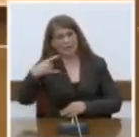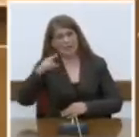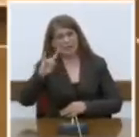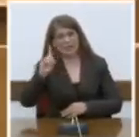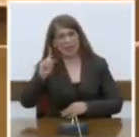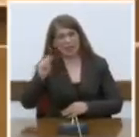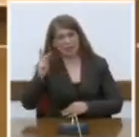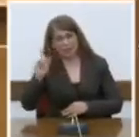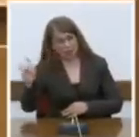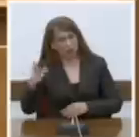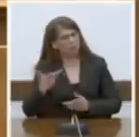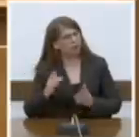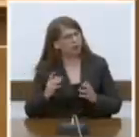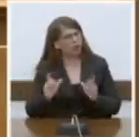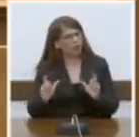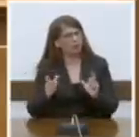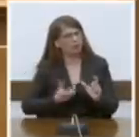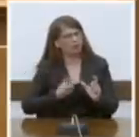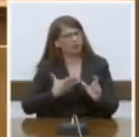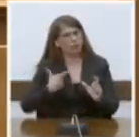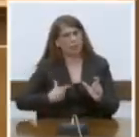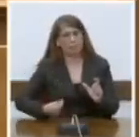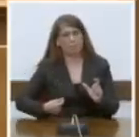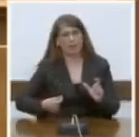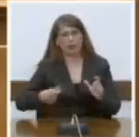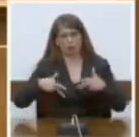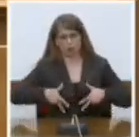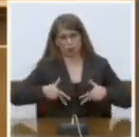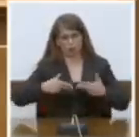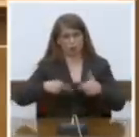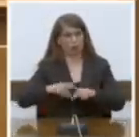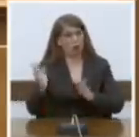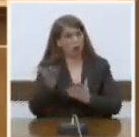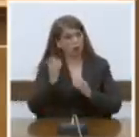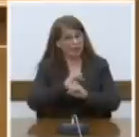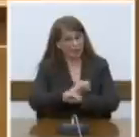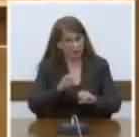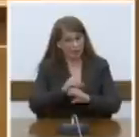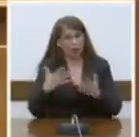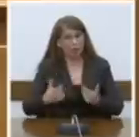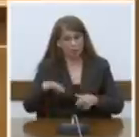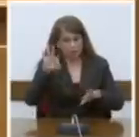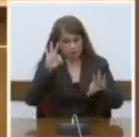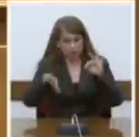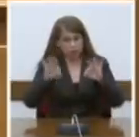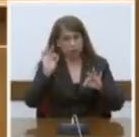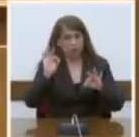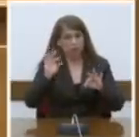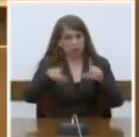ασφαλή αισθάνονται τα μέλη του Υπουργικού Συμβουλίου όταν ενημερώθηκαν ότι υπήρχαν περιστατικά υποκλοπών ακόμα και εις βάρος